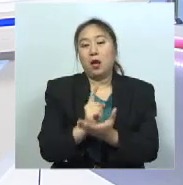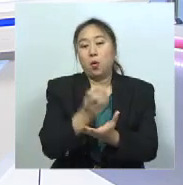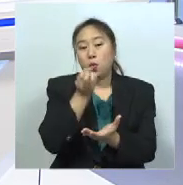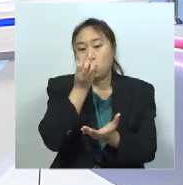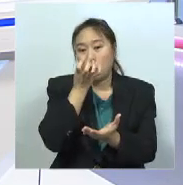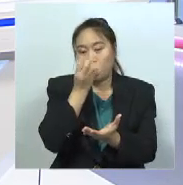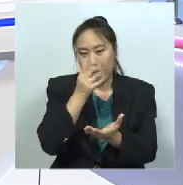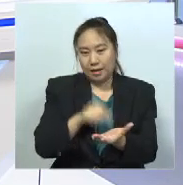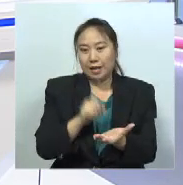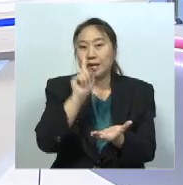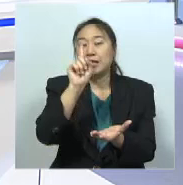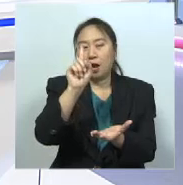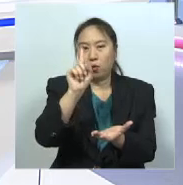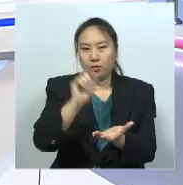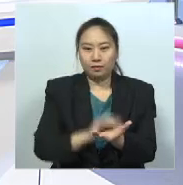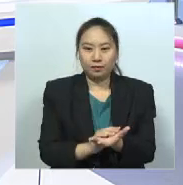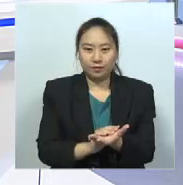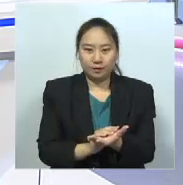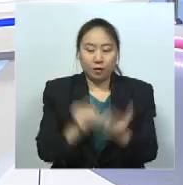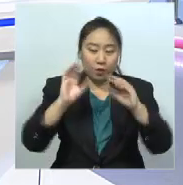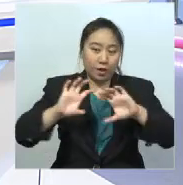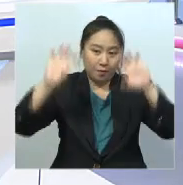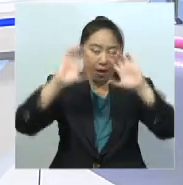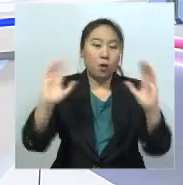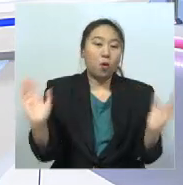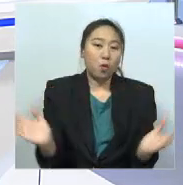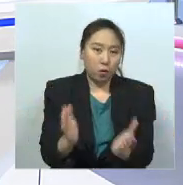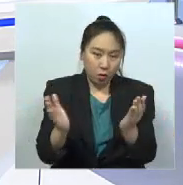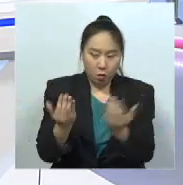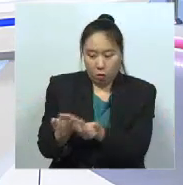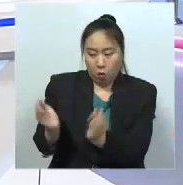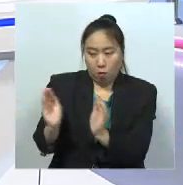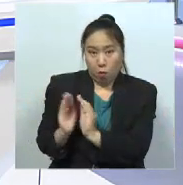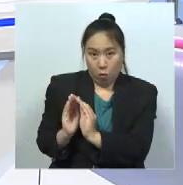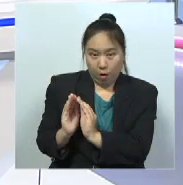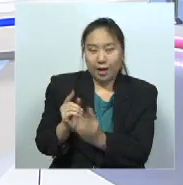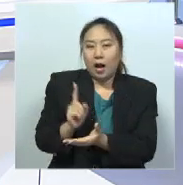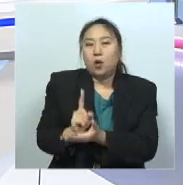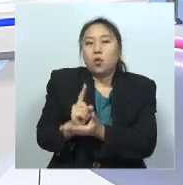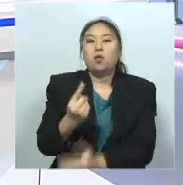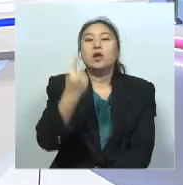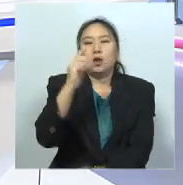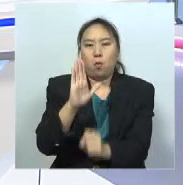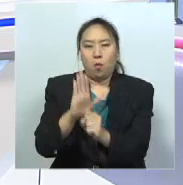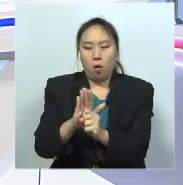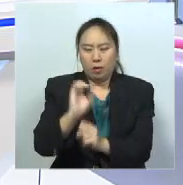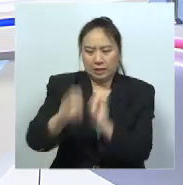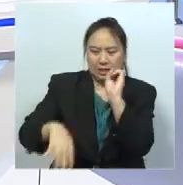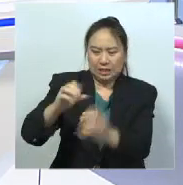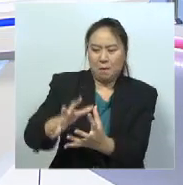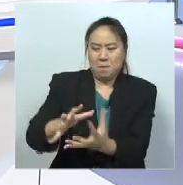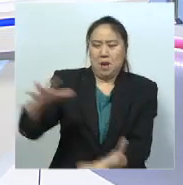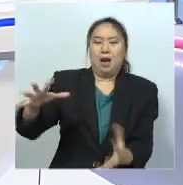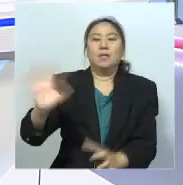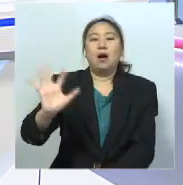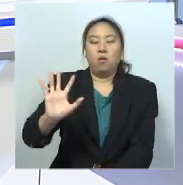ดอกไม้1กระทงตามที่ทางรัฐบาลรณรงค์ไว้ก็คือว่า1ครอบครัว1กระทงเพื่อลดปริมาณขยะพ